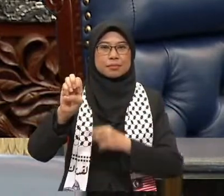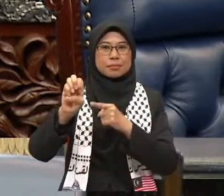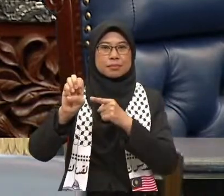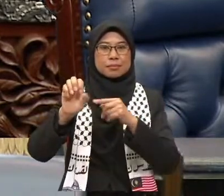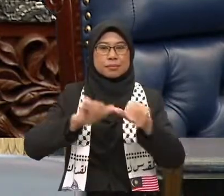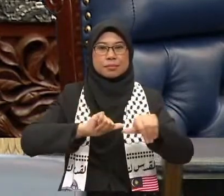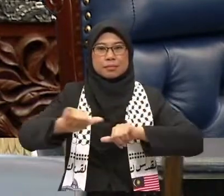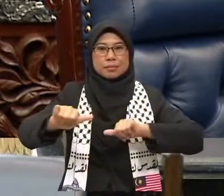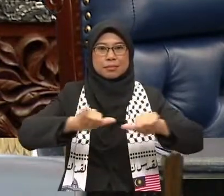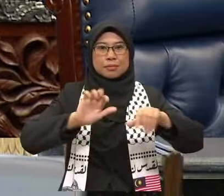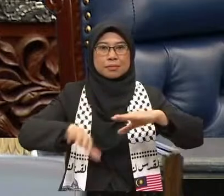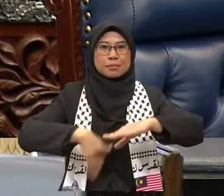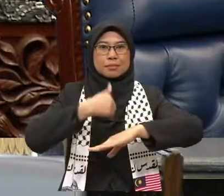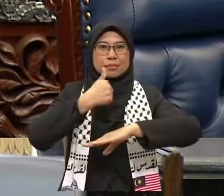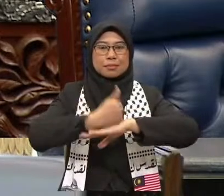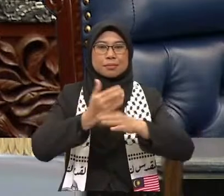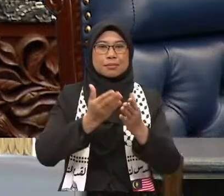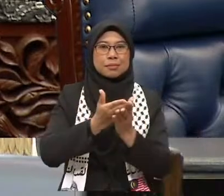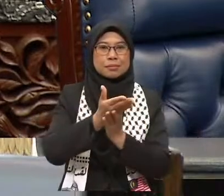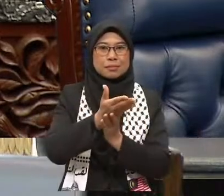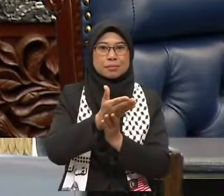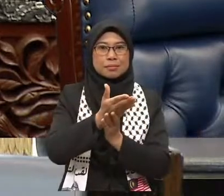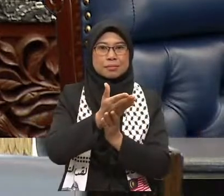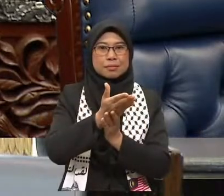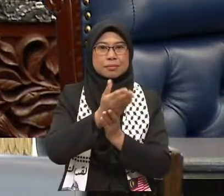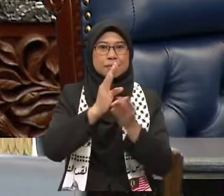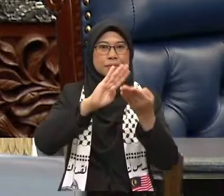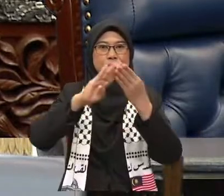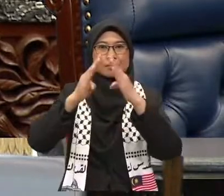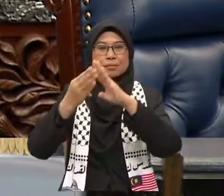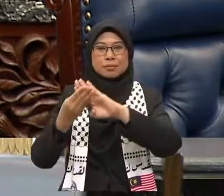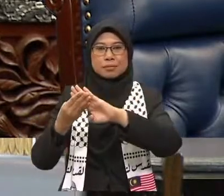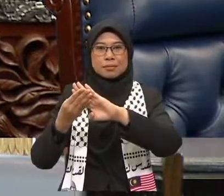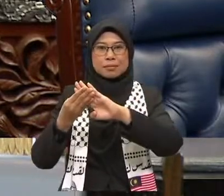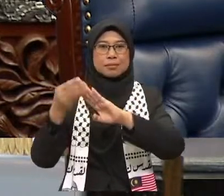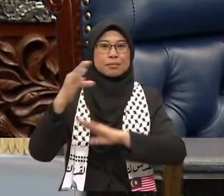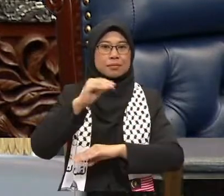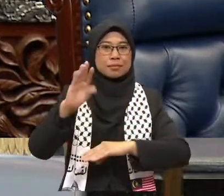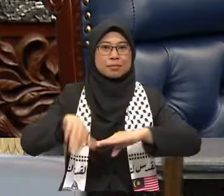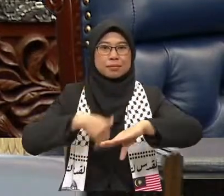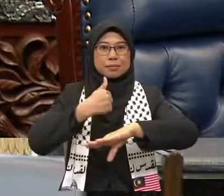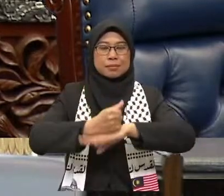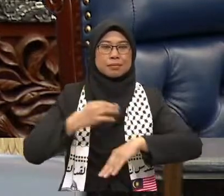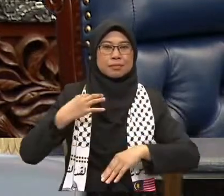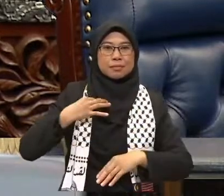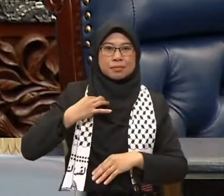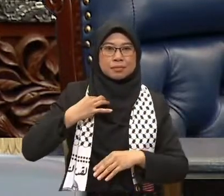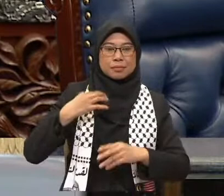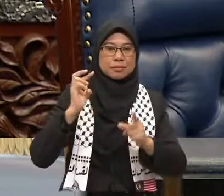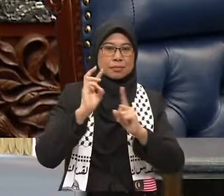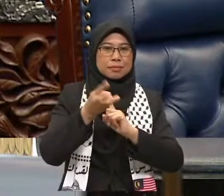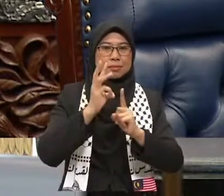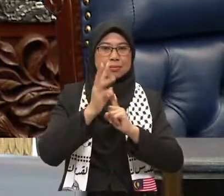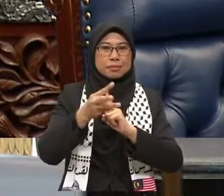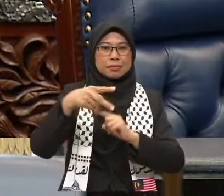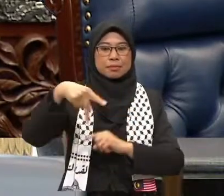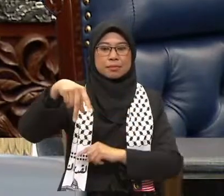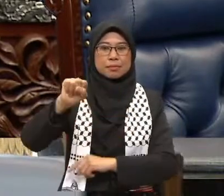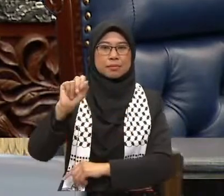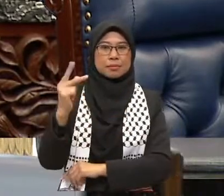pusat aktiviti yang ditubuhkan melalui pembabitan oleh komuniti dan pertubuhan sukarela kebajikan iitu